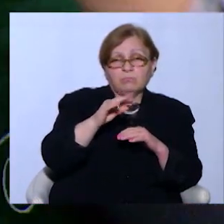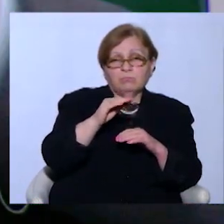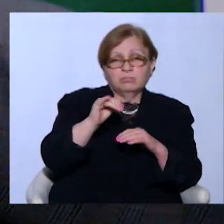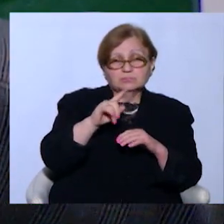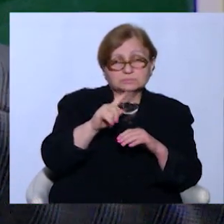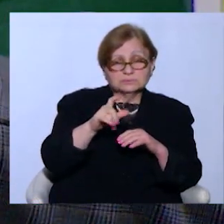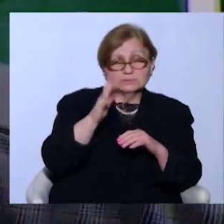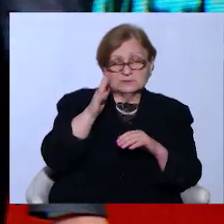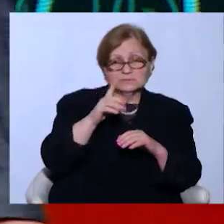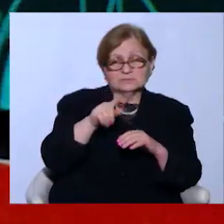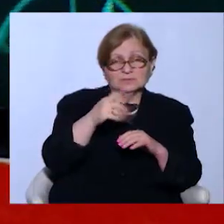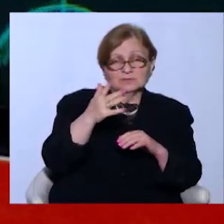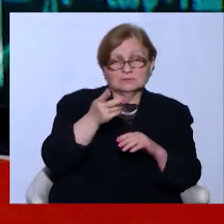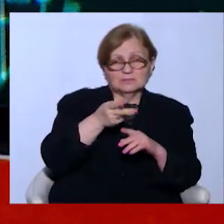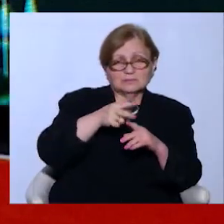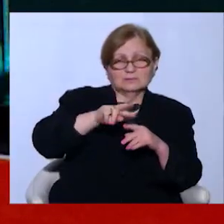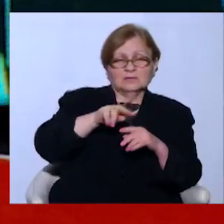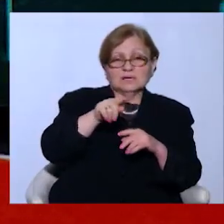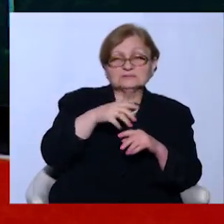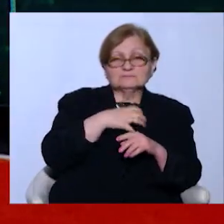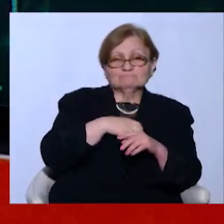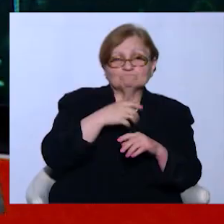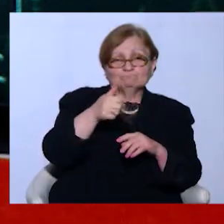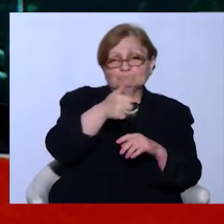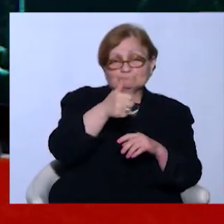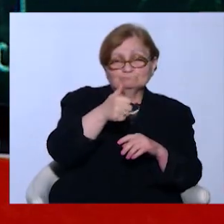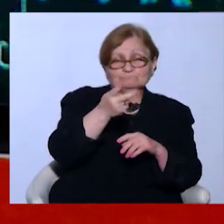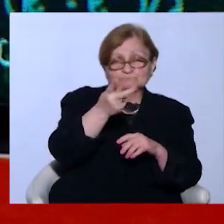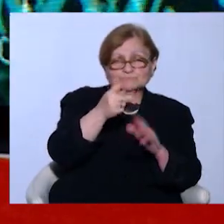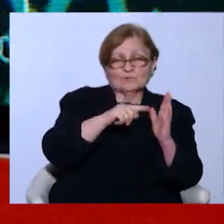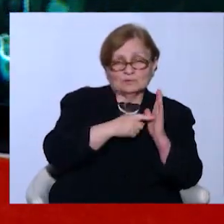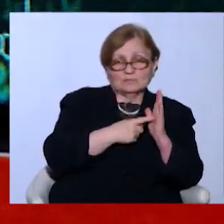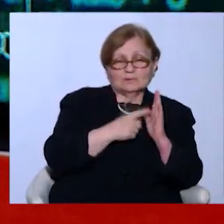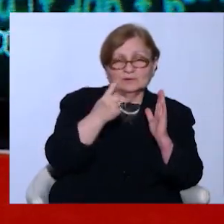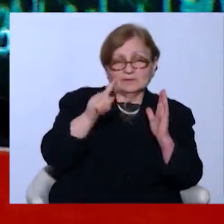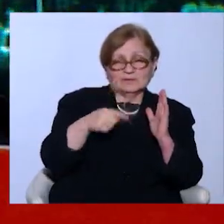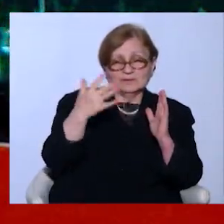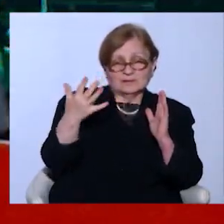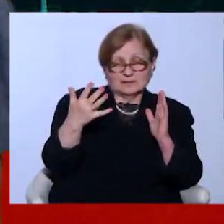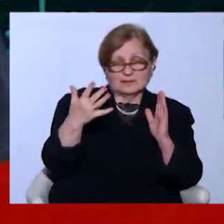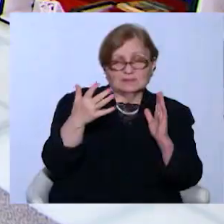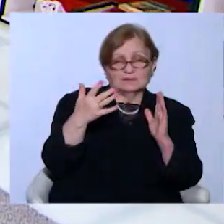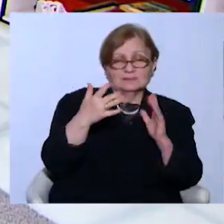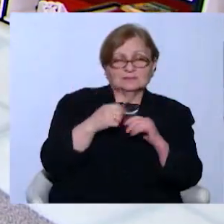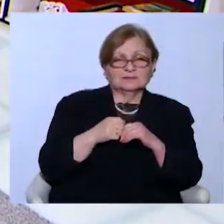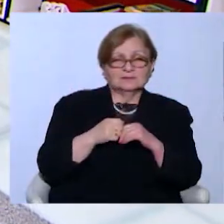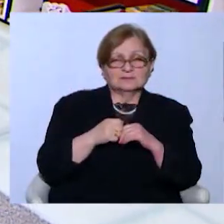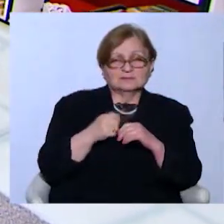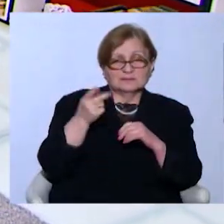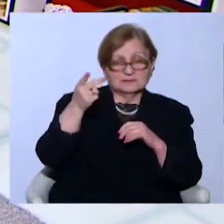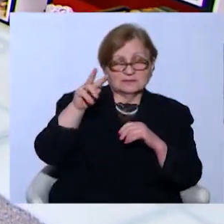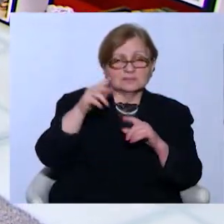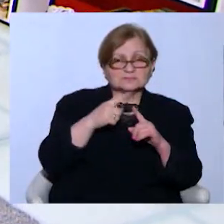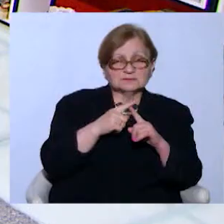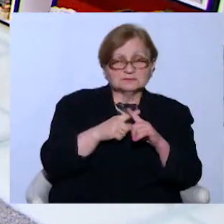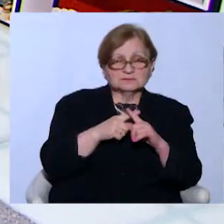1, შესაბამისად ეს იქნება ფუნქციის მნიშვნელობა. ანუ პირველი ფუნქცია არის 2 გამრავლებული 1.5 ხარისხად